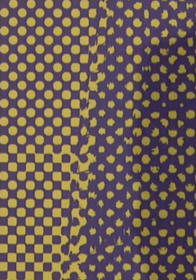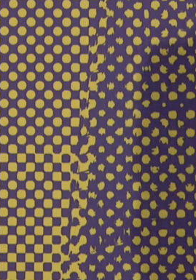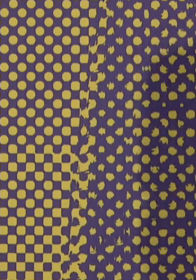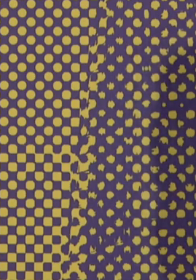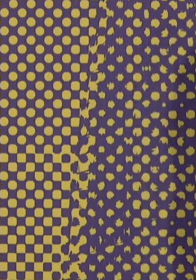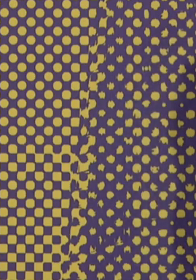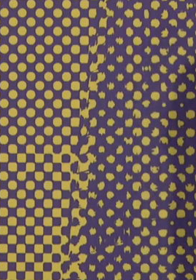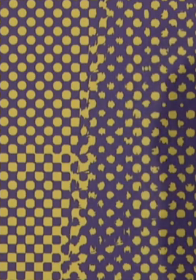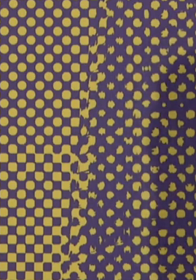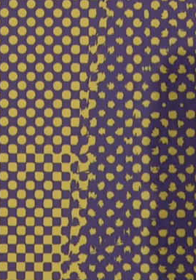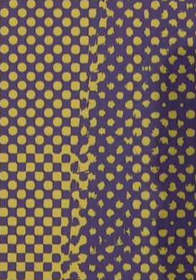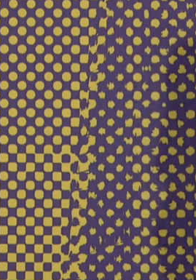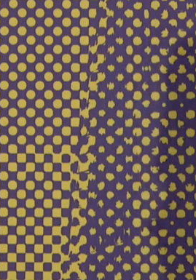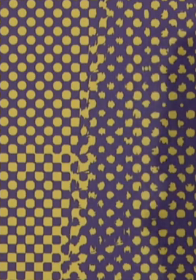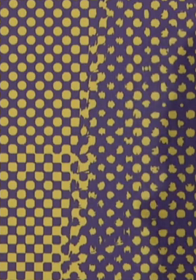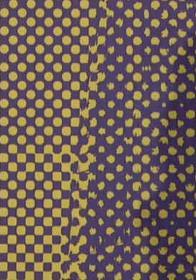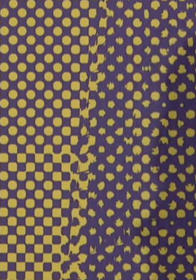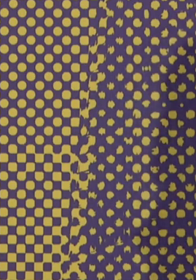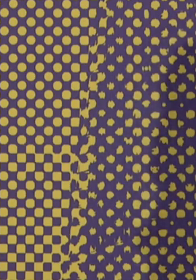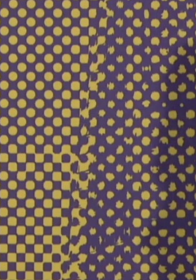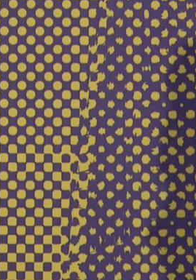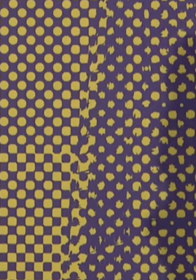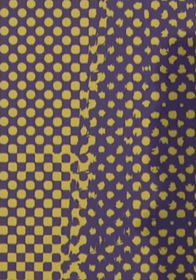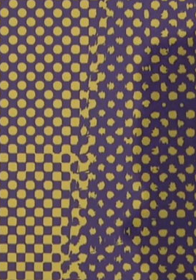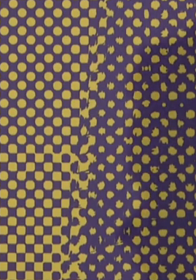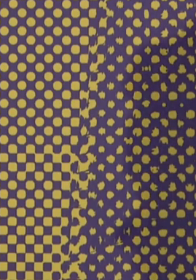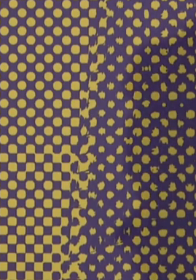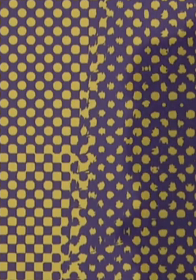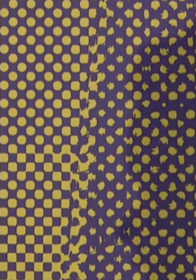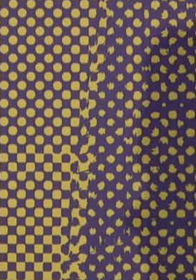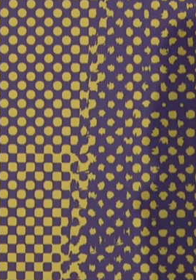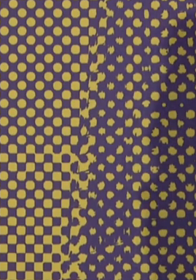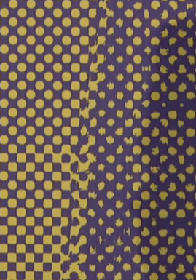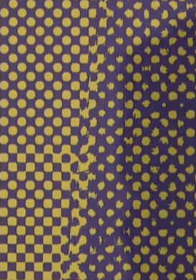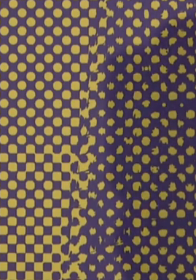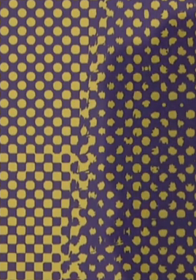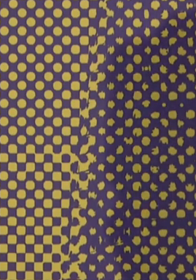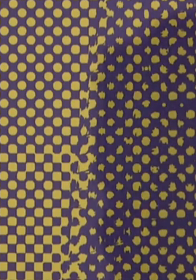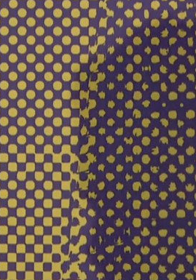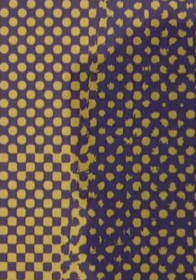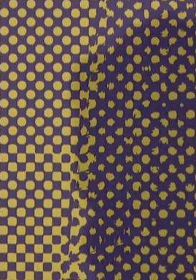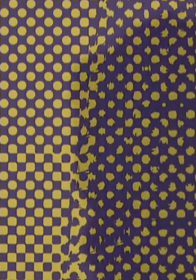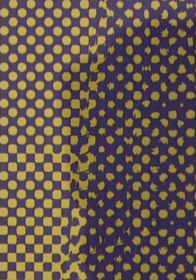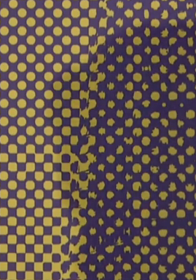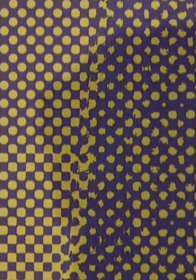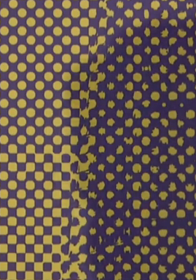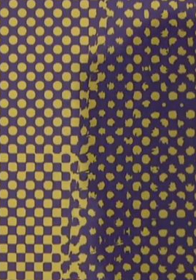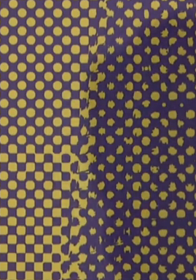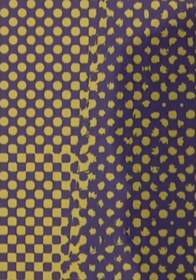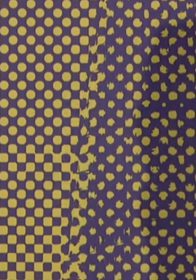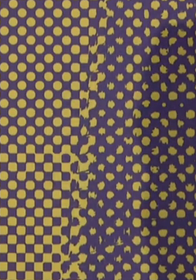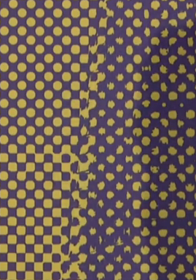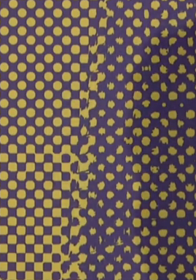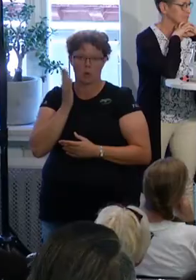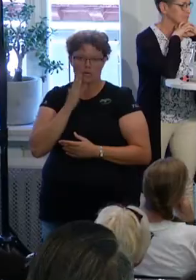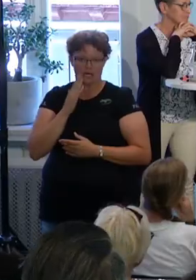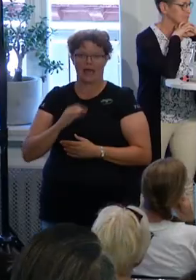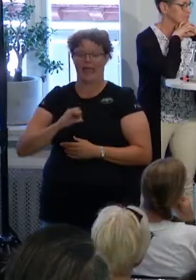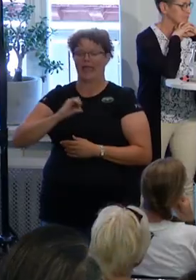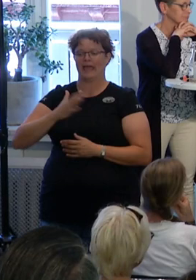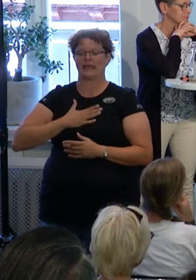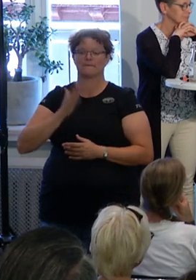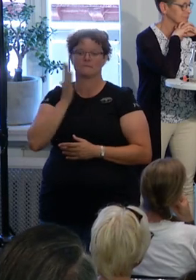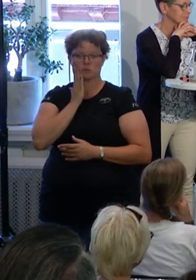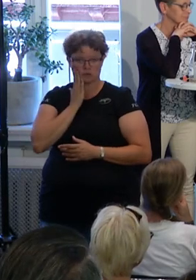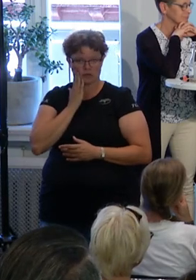delarna. Förskola, skola, möjlighet till arbete och möjlighet till bostad. För en egen